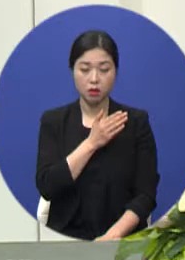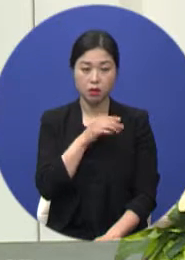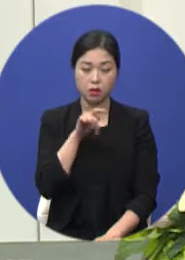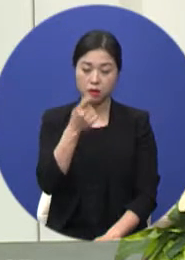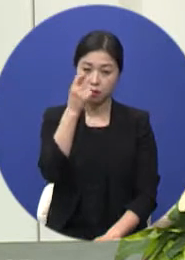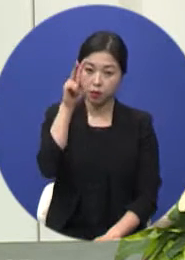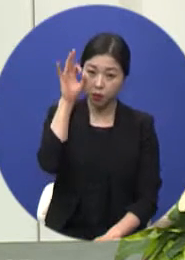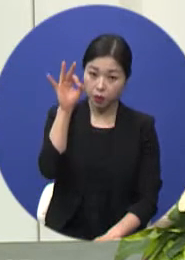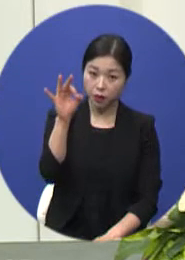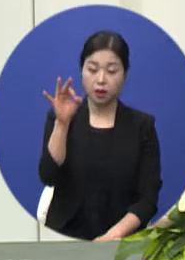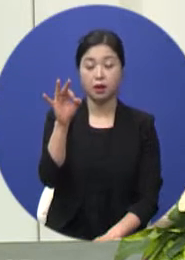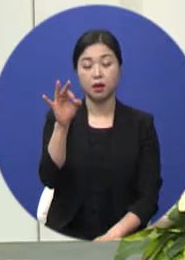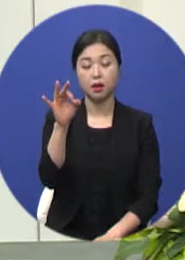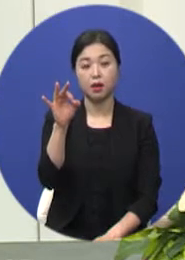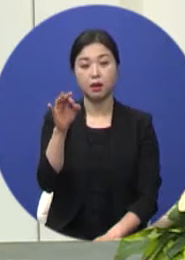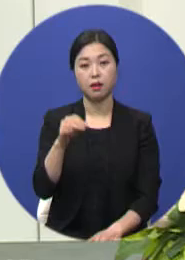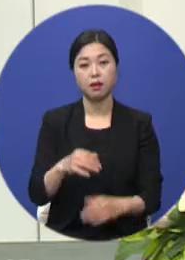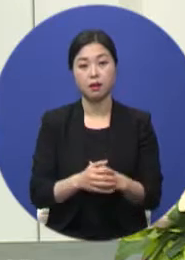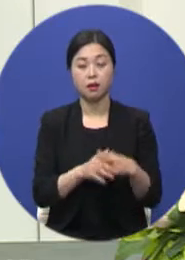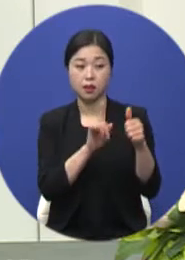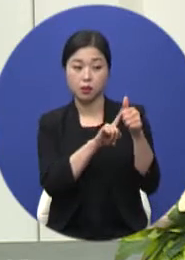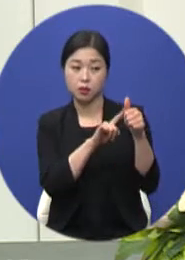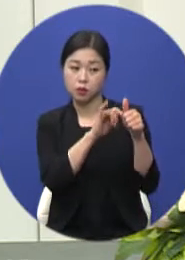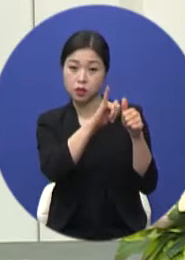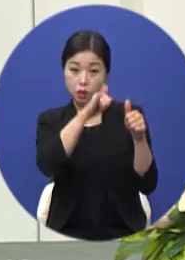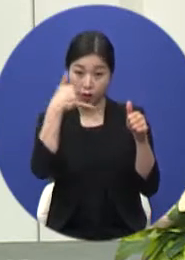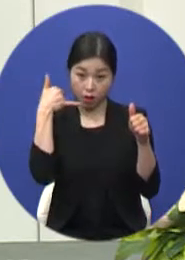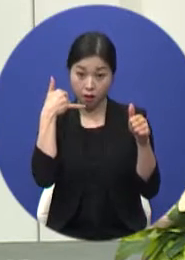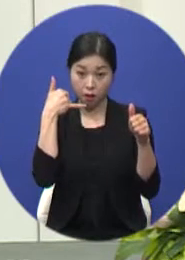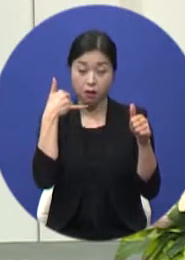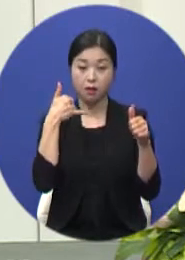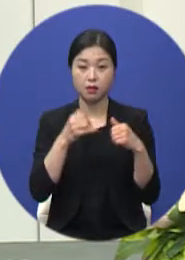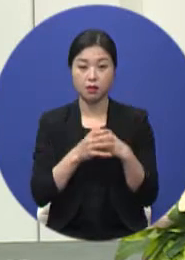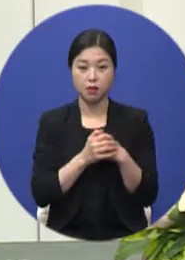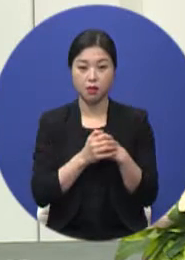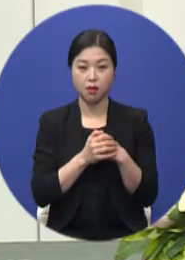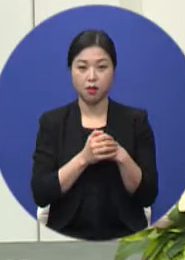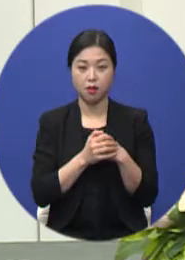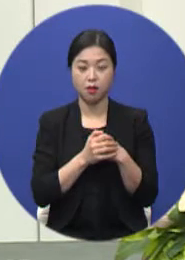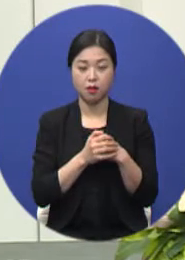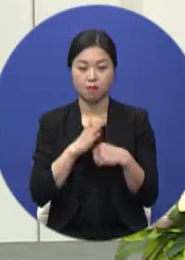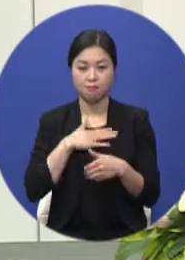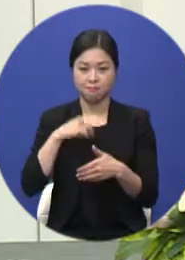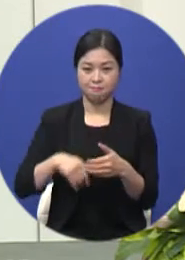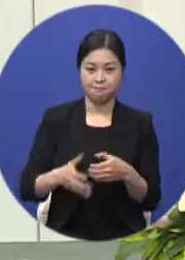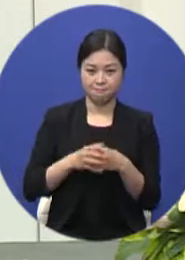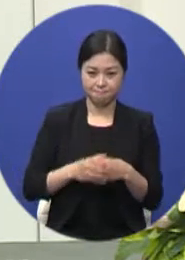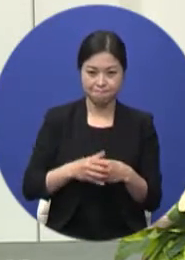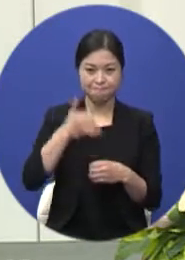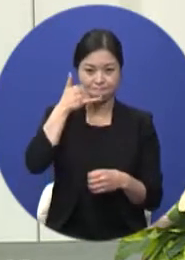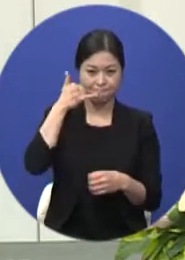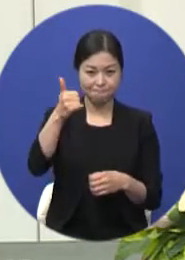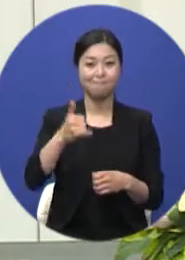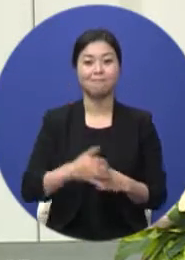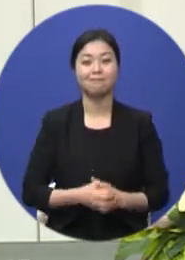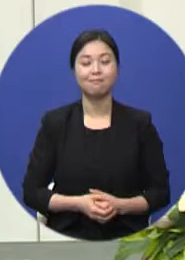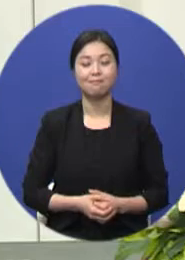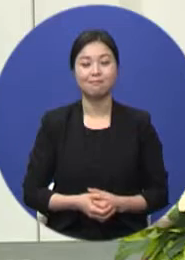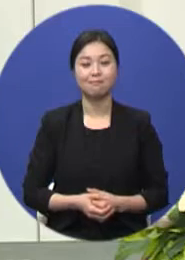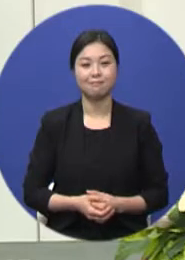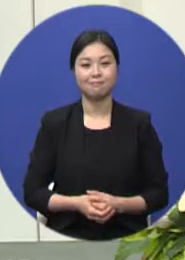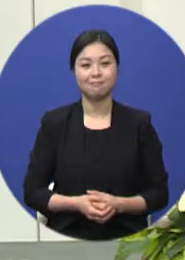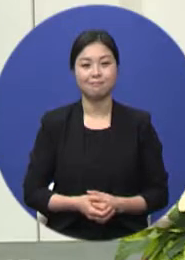예, 아 조금 전에 그 남성분이 전화를 주셔서 용기를 내셨네요. 예, 저도 용기를 내서 전화. 자, 그러면